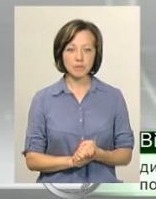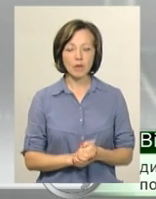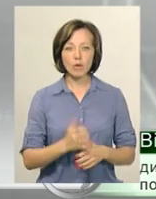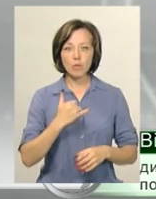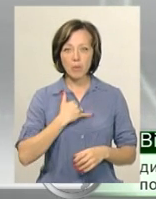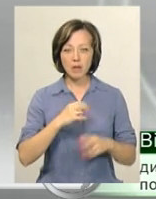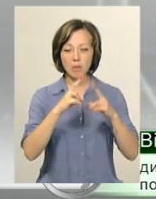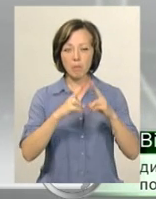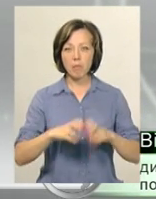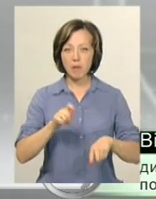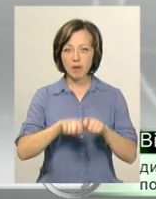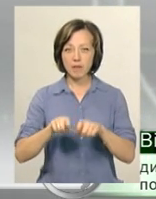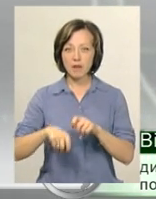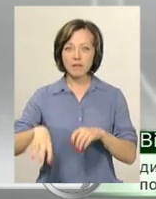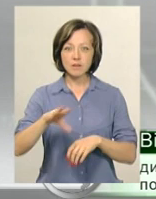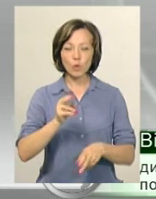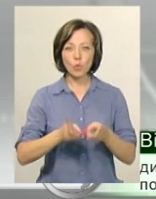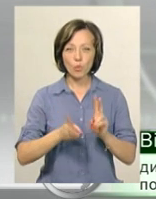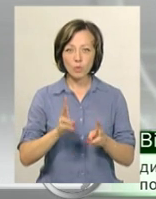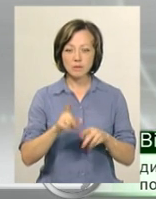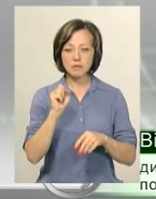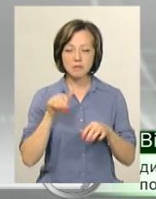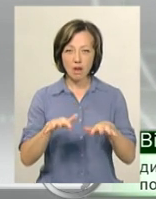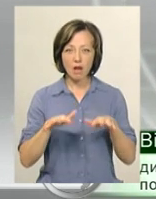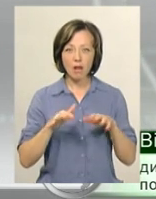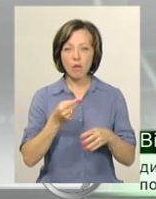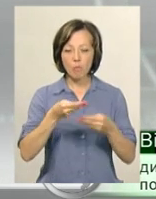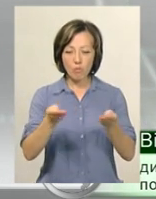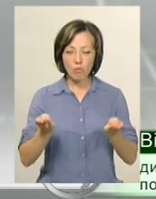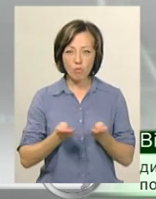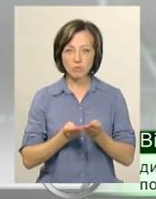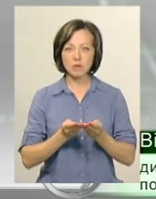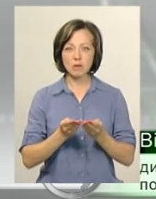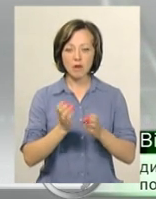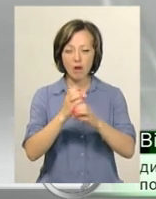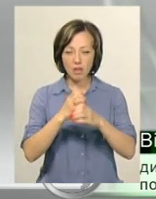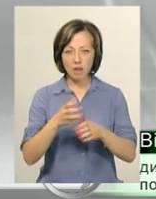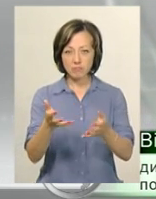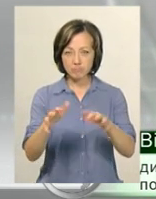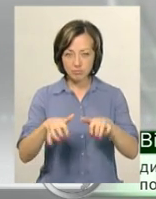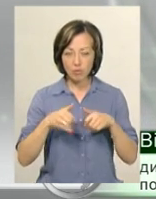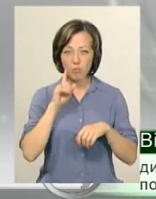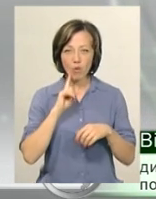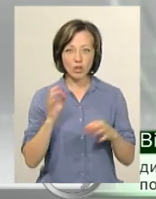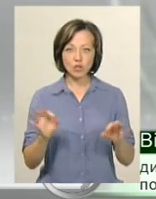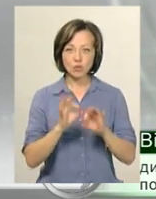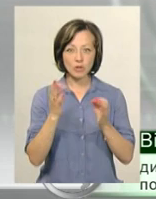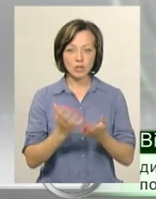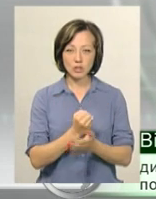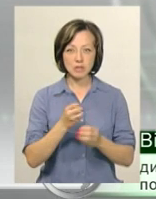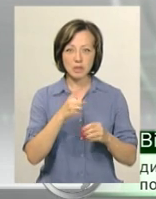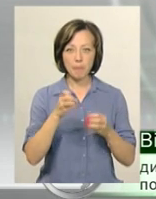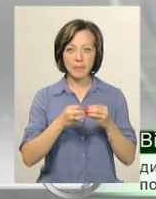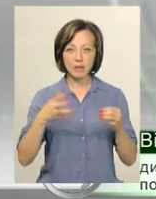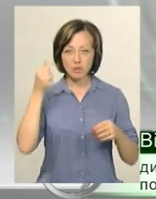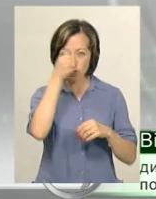і зали, і обідні зали, і посуд, і все. У мене брали всі аналізи, поки нічого не знайшли. За 15 років